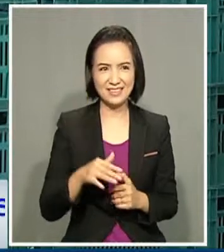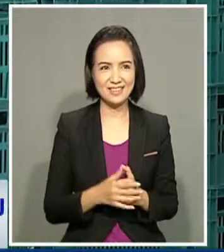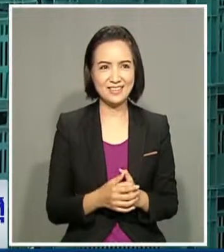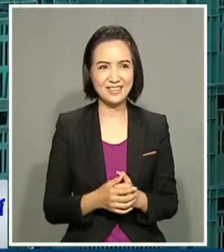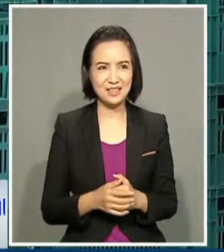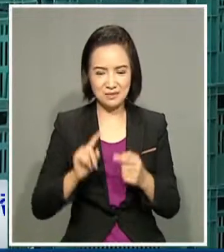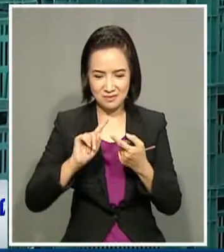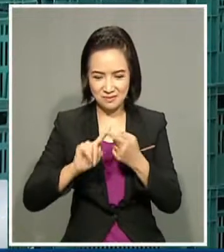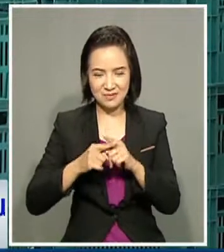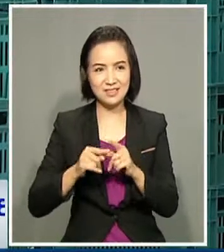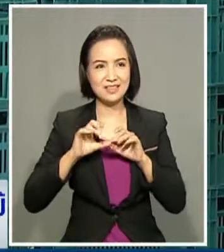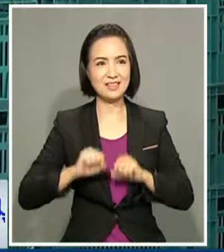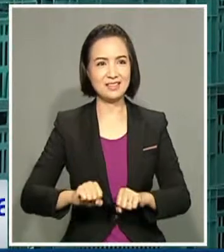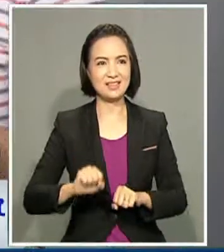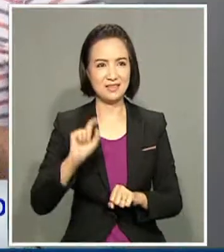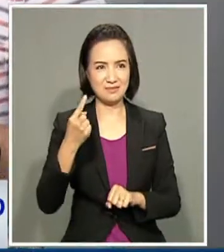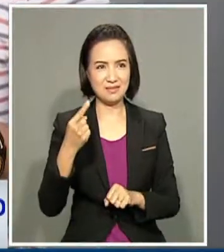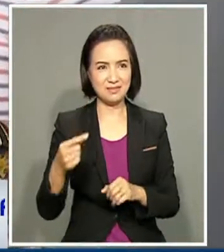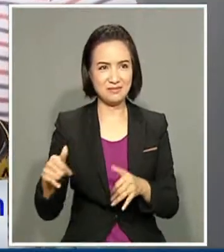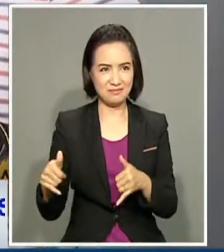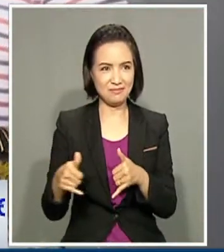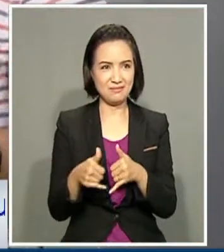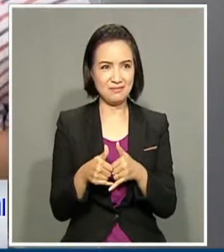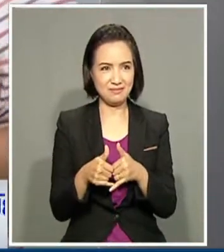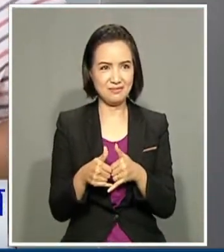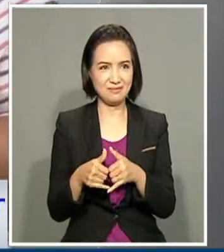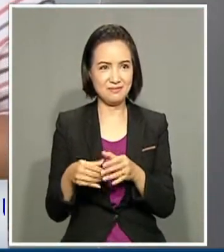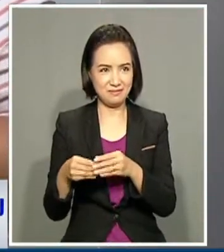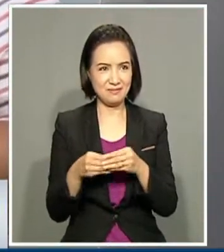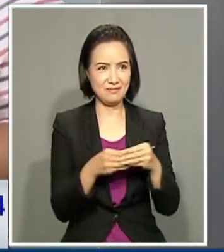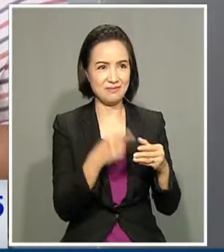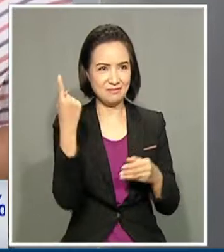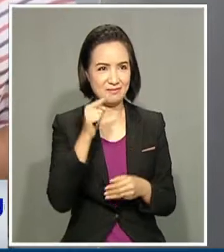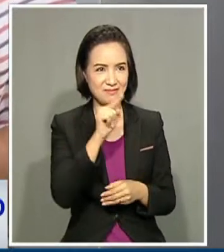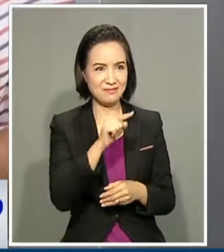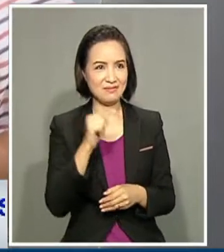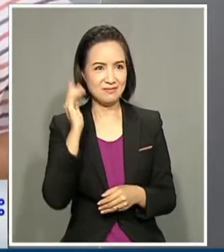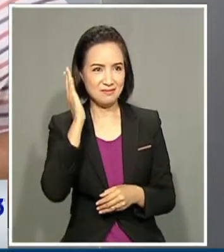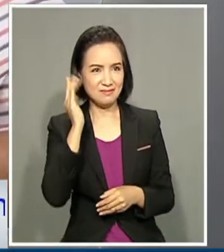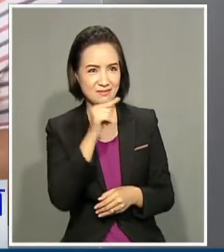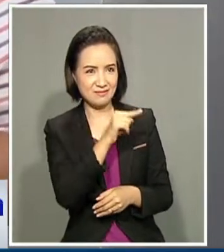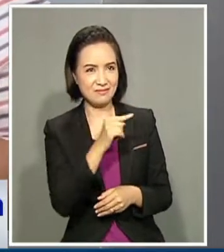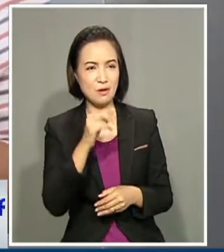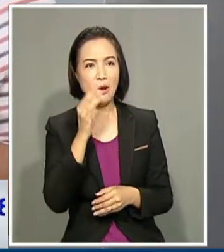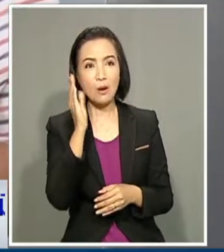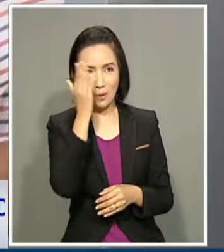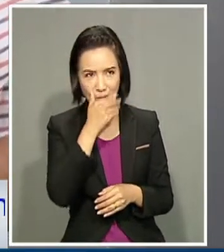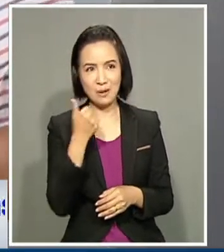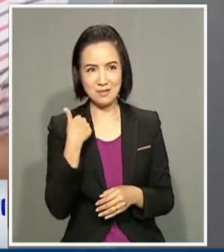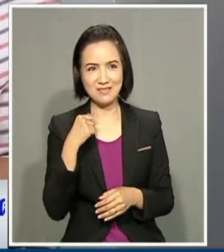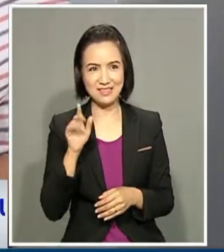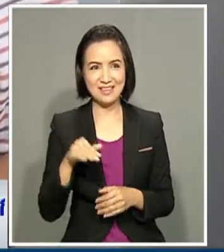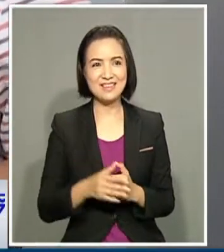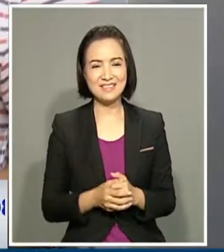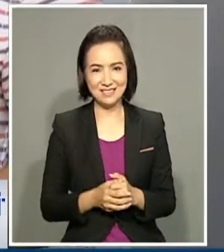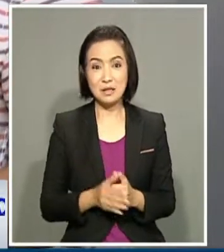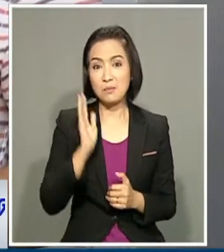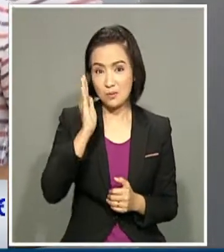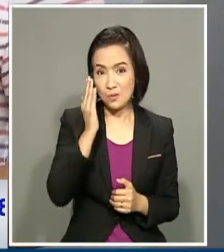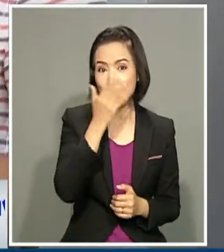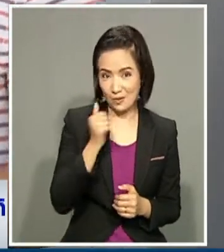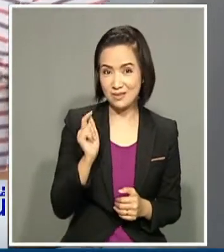ได้เพื่อนสาวใหม่คนนึงอะค่ะเดี๋ยวพาไปเที่ยวหามชายราชบุรีอะร้อนๆทั้งนั้นเลยค่ะ จริงเหรอผู้ช